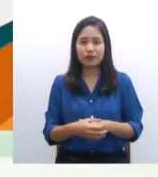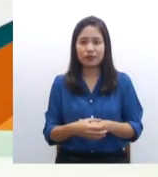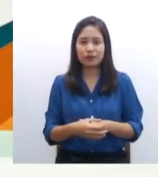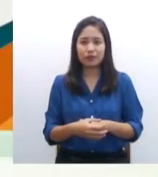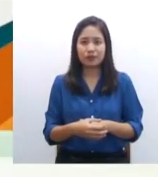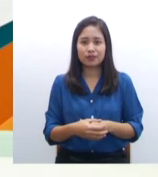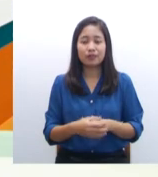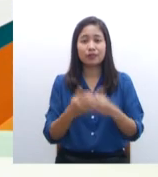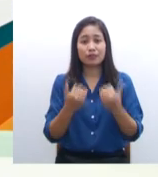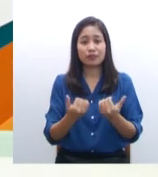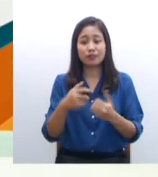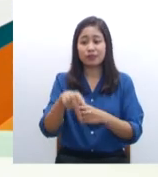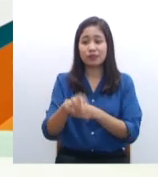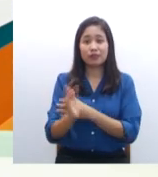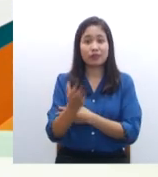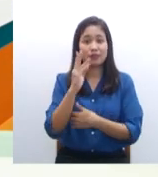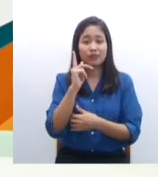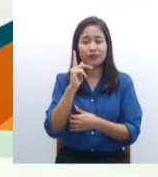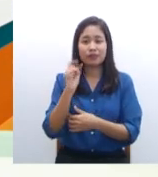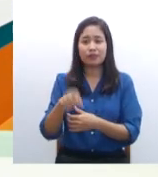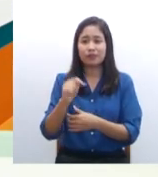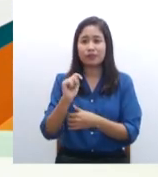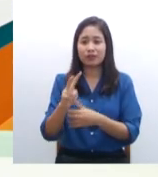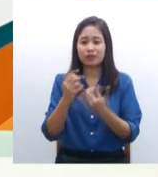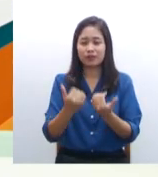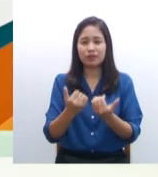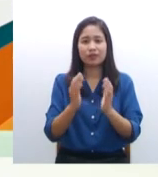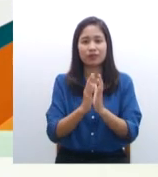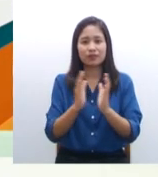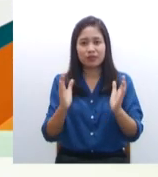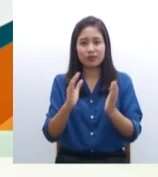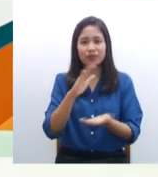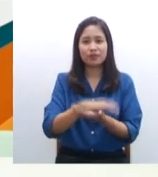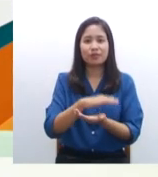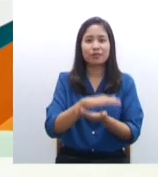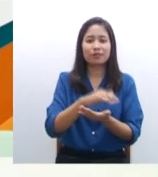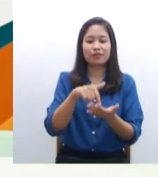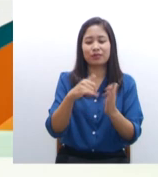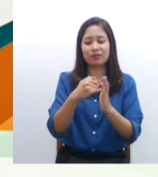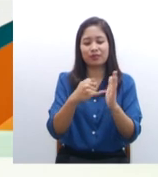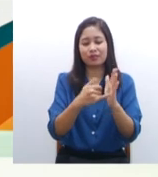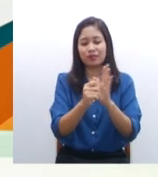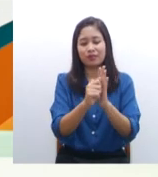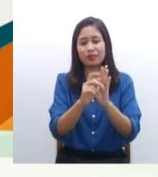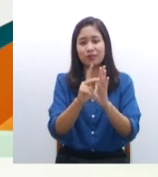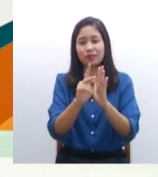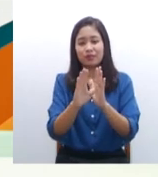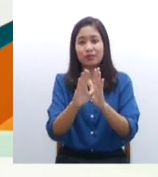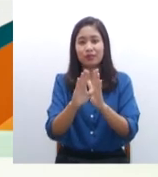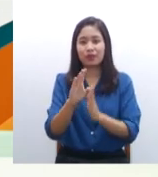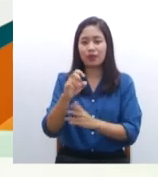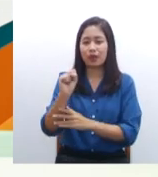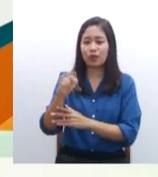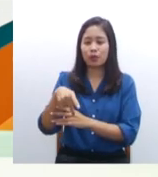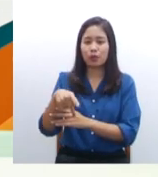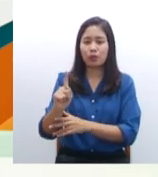ครับทางรายการพุทธเช้าข่าวสพท.ต้องขอขอบคุณโรงเรียนบ้านพลแพงนะครับจังหวัดอุบลราชธานีสังกัดสำนักงานเขตพื้นที่